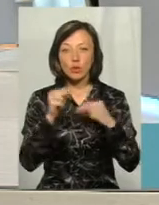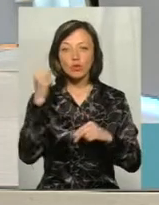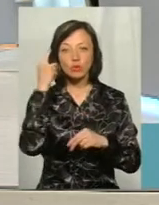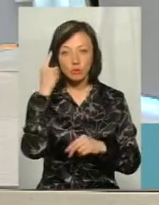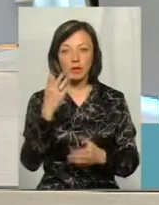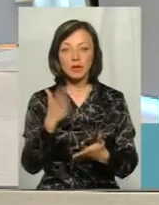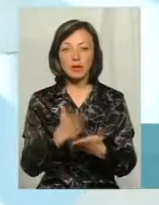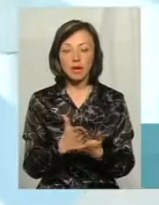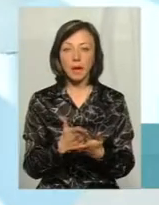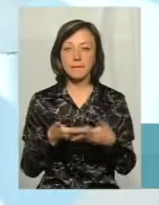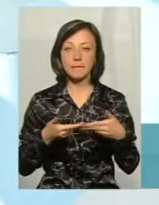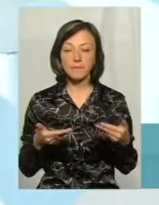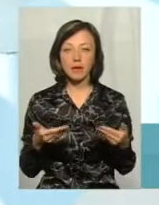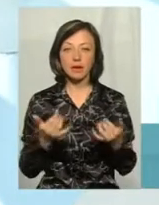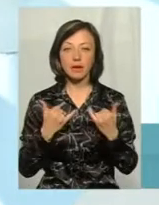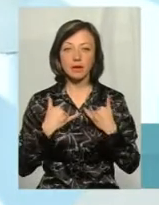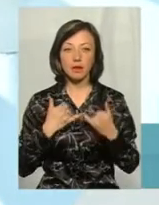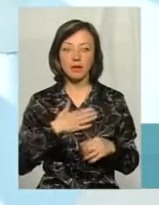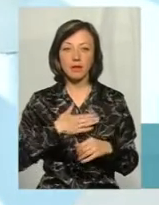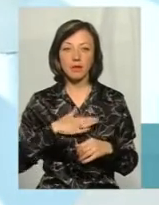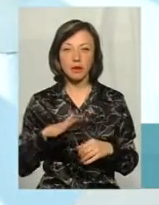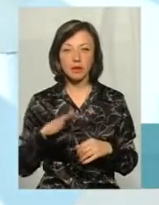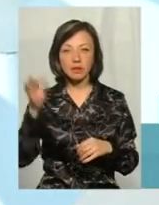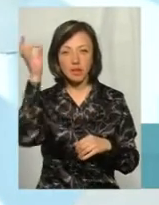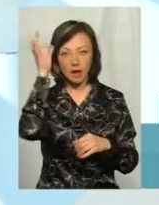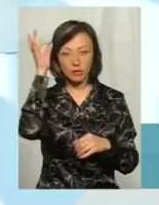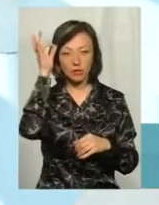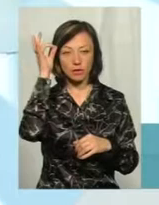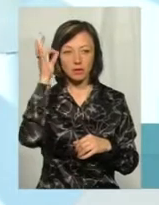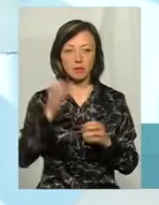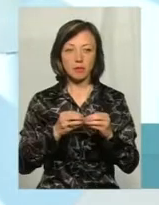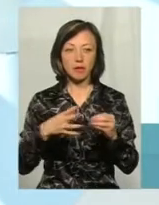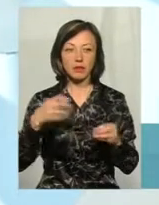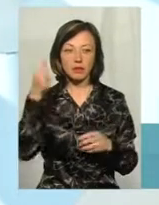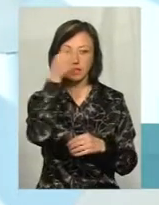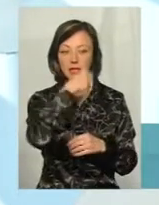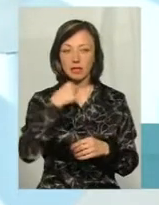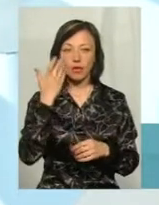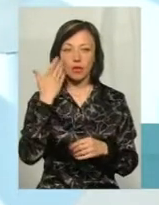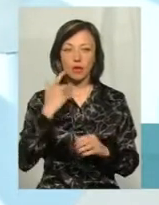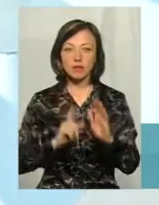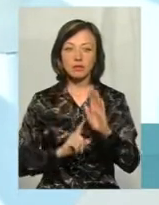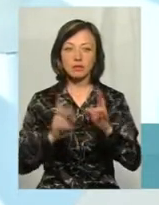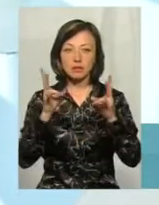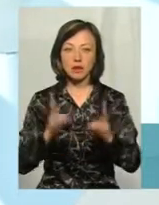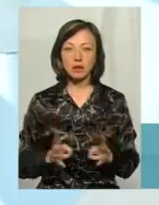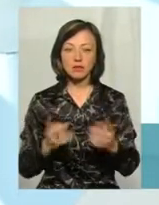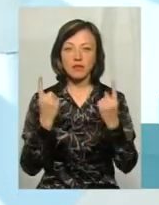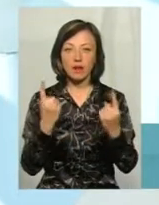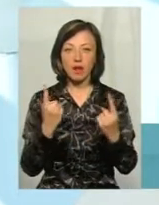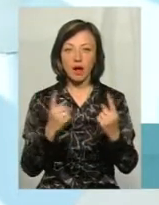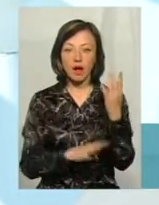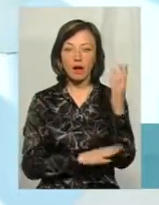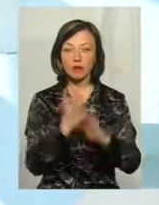що йде. Ми маємо дуже для нас неприємно згадуваний 2015 рік, коли у нас сталася велика, значить, лісова